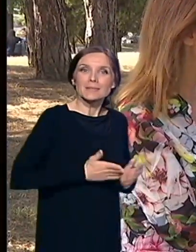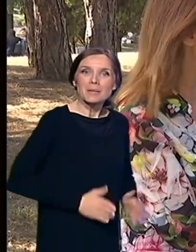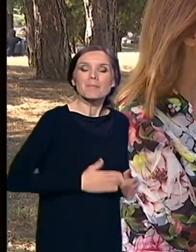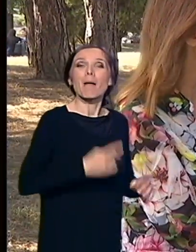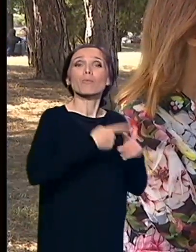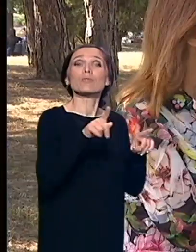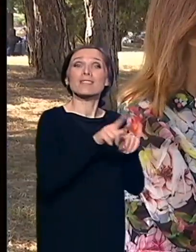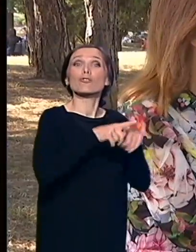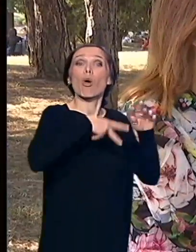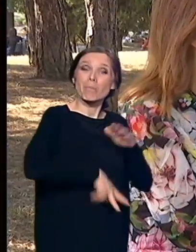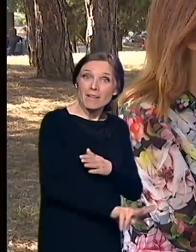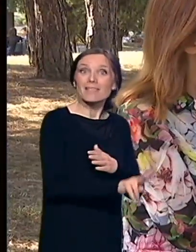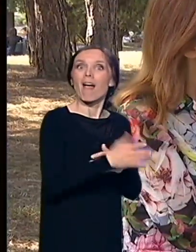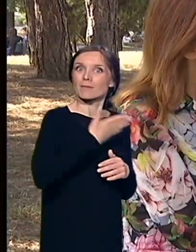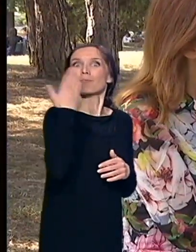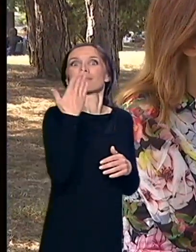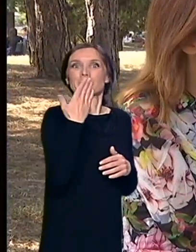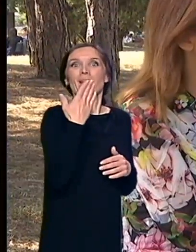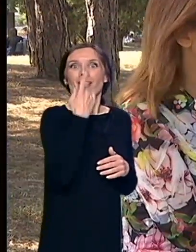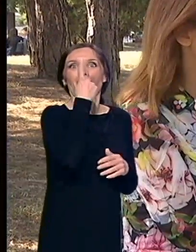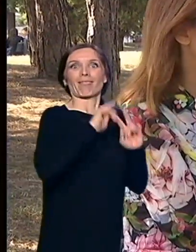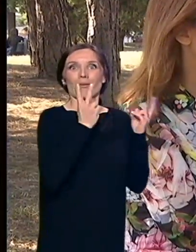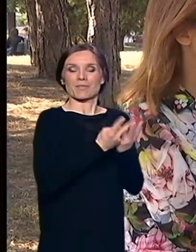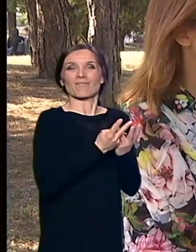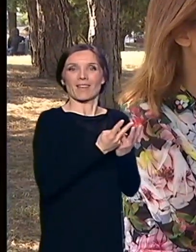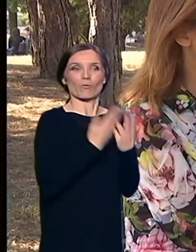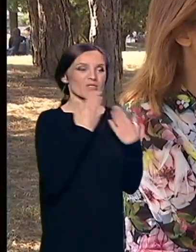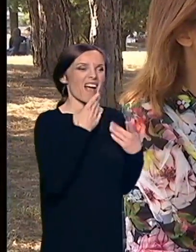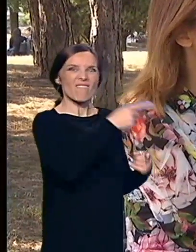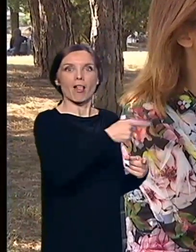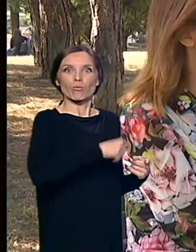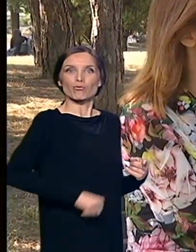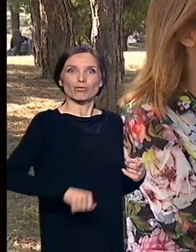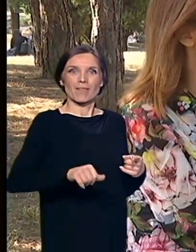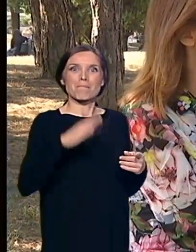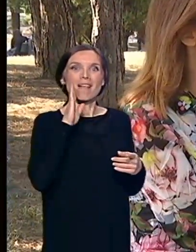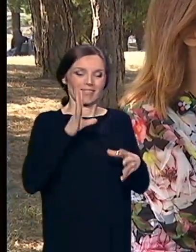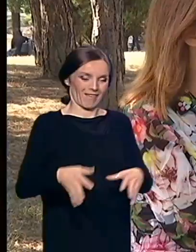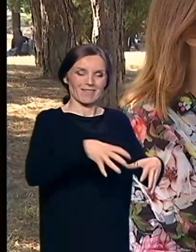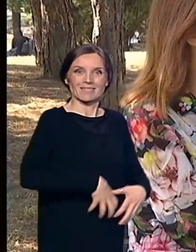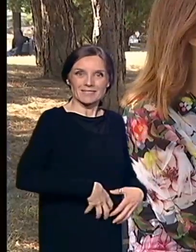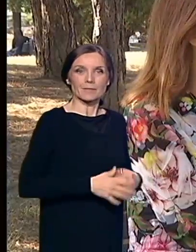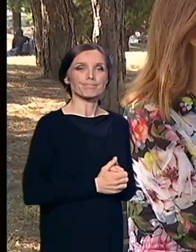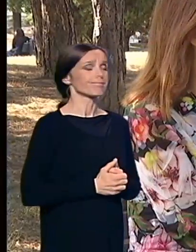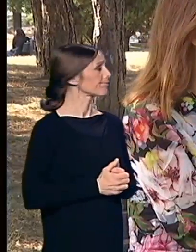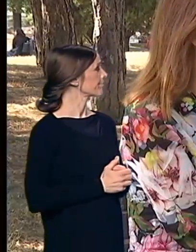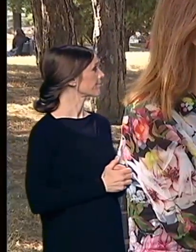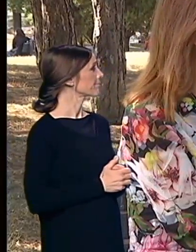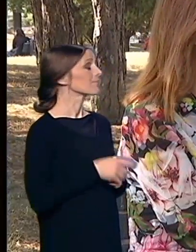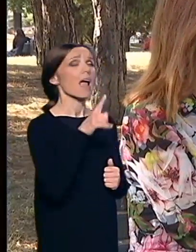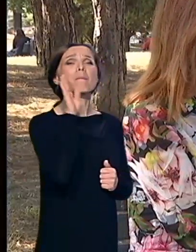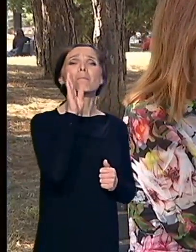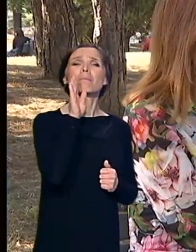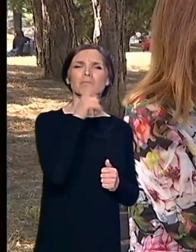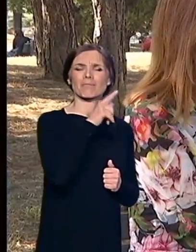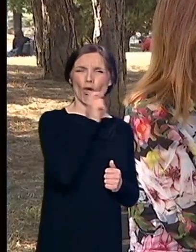urađena u svetu. Kada biste sad se vratili u Srbiju, sorry, da li biste se vratili u Srbiju da